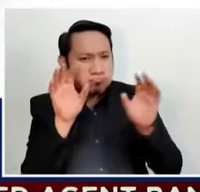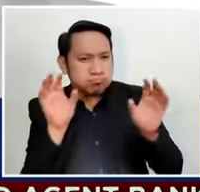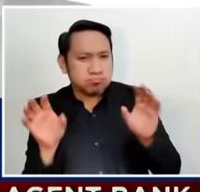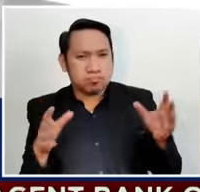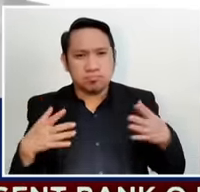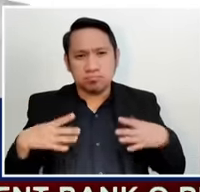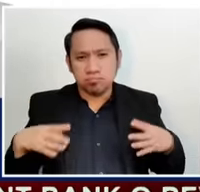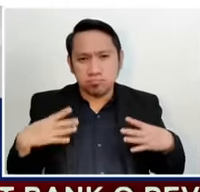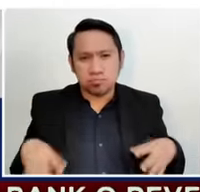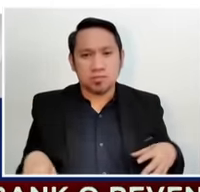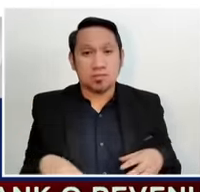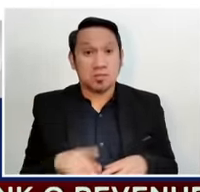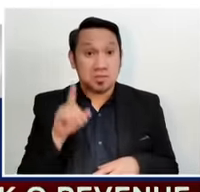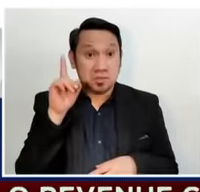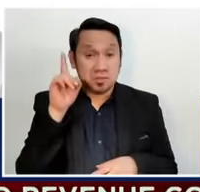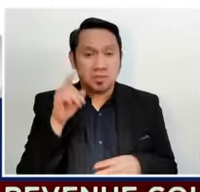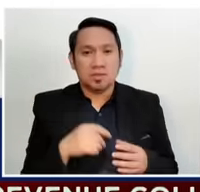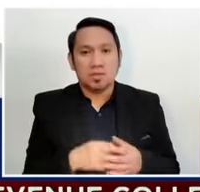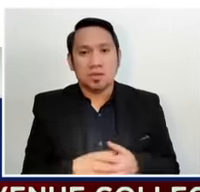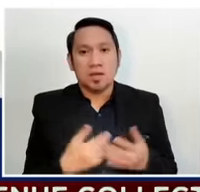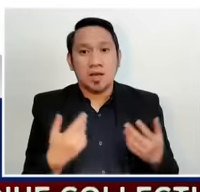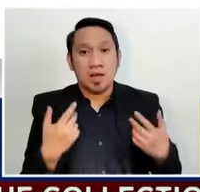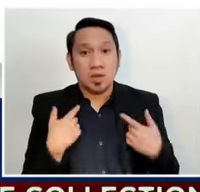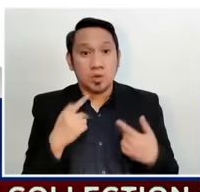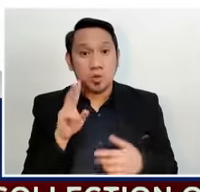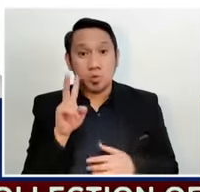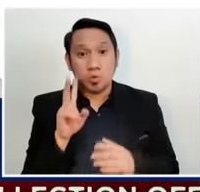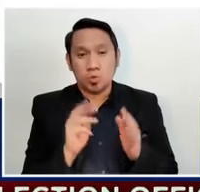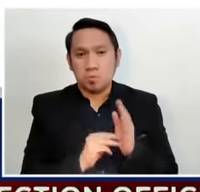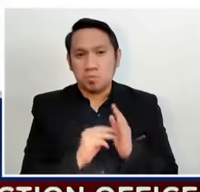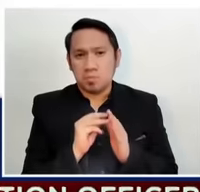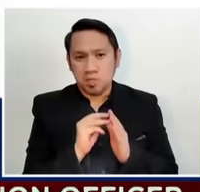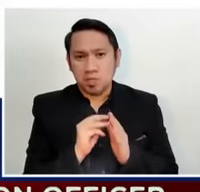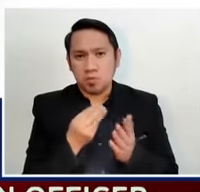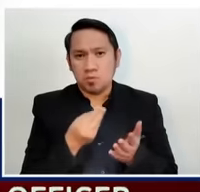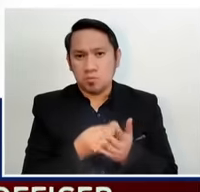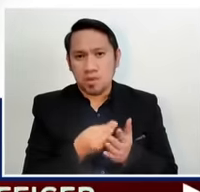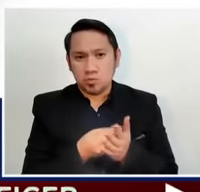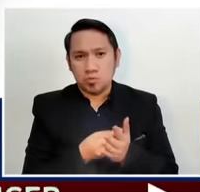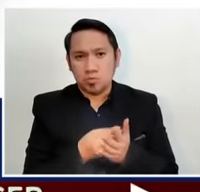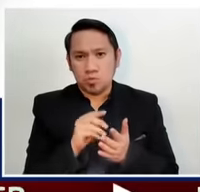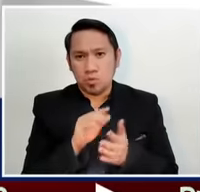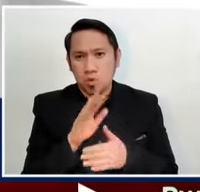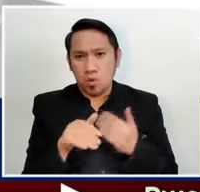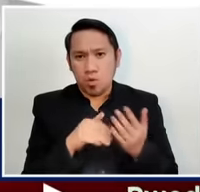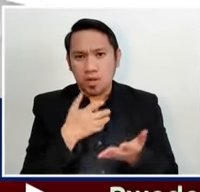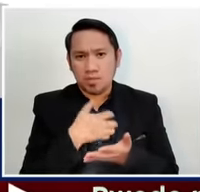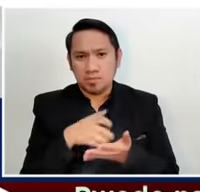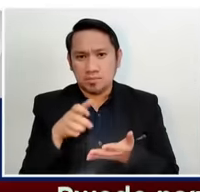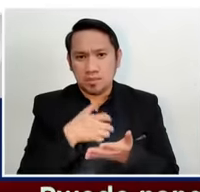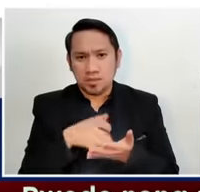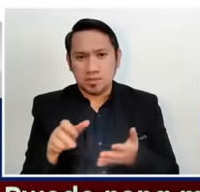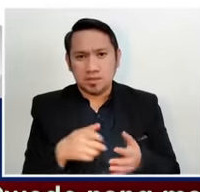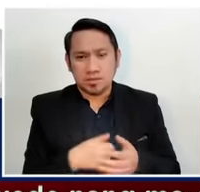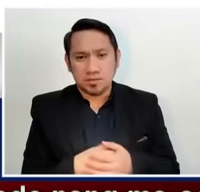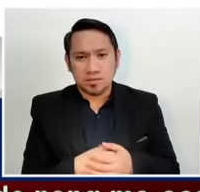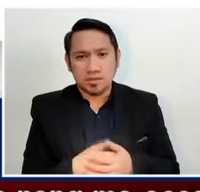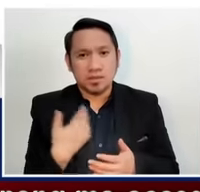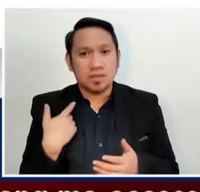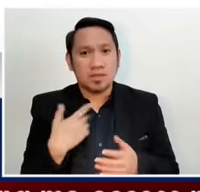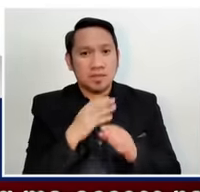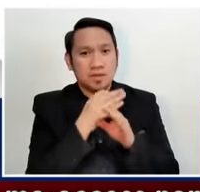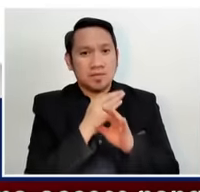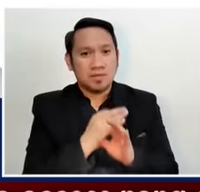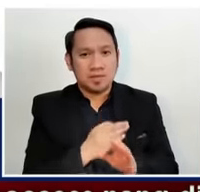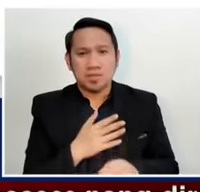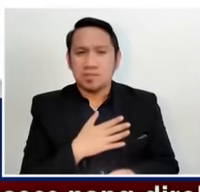halimbawa, umabot na sa mahigit 2 milyong piso ang nagastos ng pamilya Tengko. Yung pag-aayos po yung wala sa